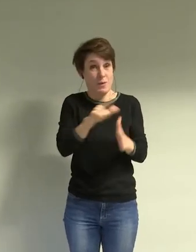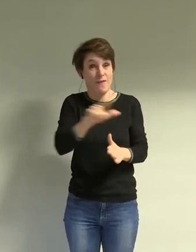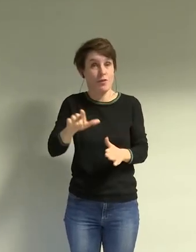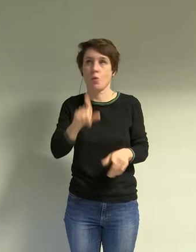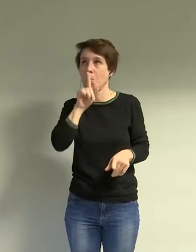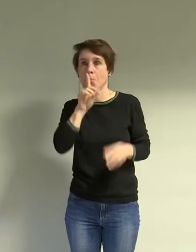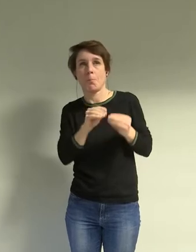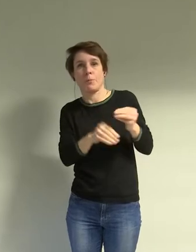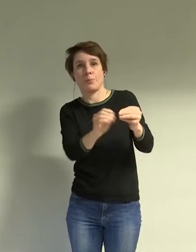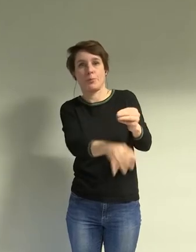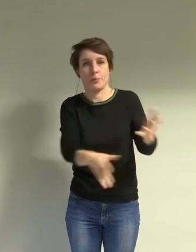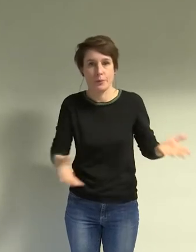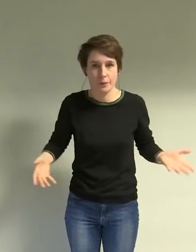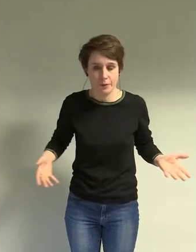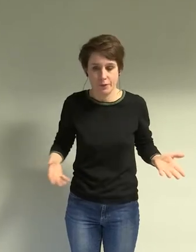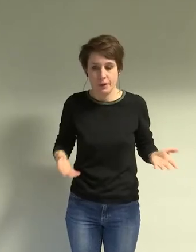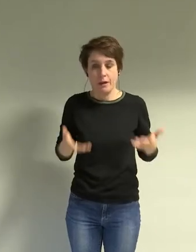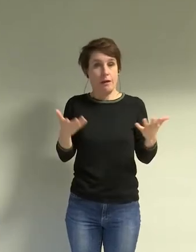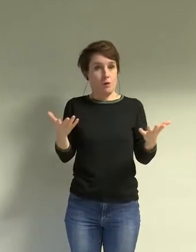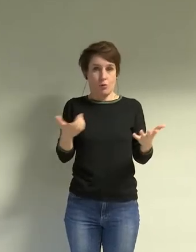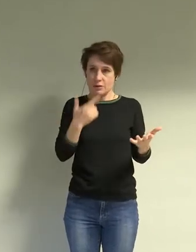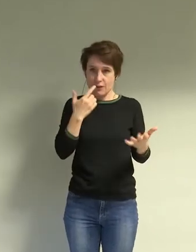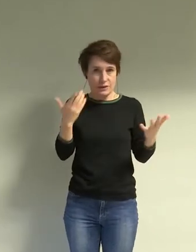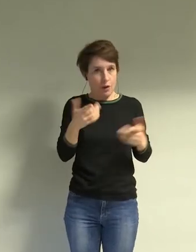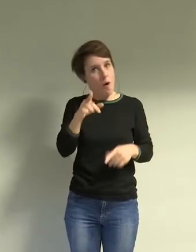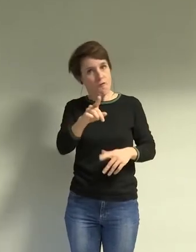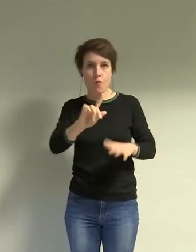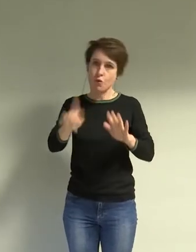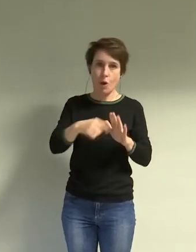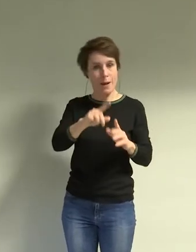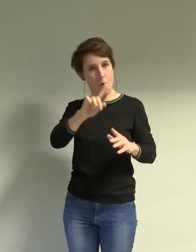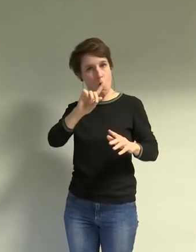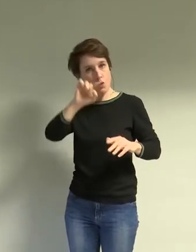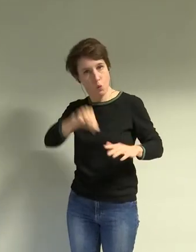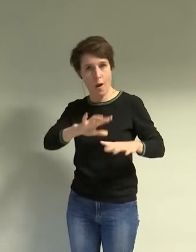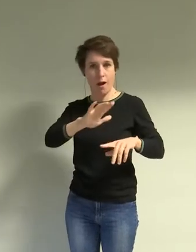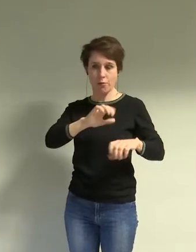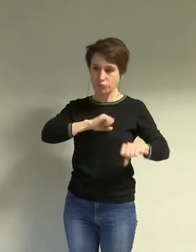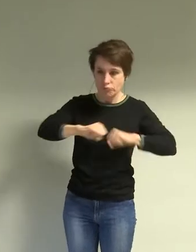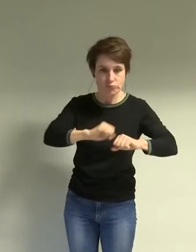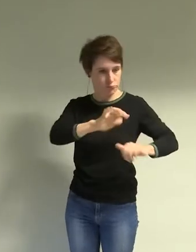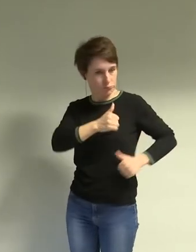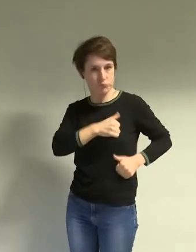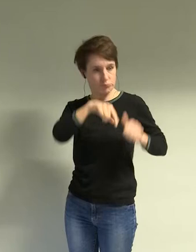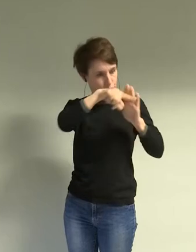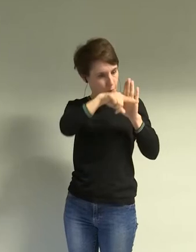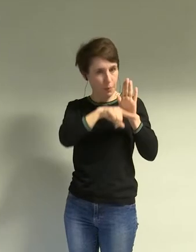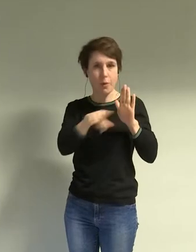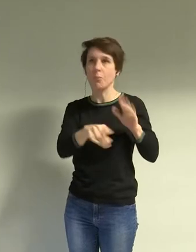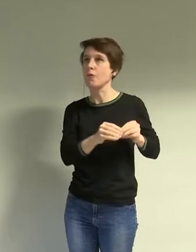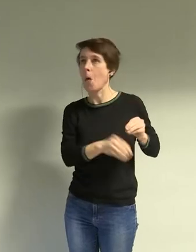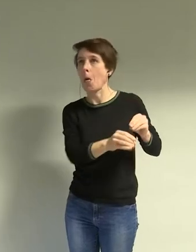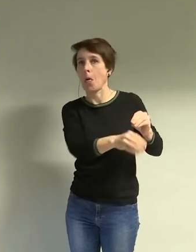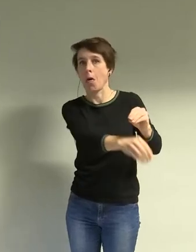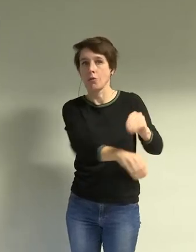août pour ne pas remplir les devoirs qui sont les vôtres à l'égard de la ville dont vous êtes les élus gagner du temps